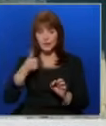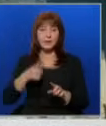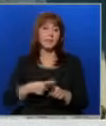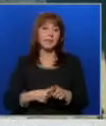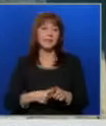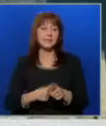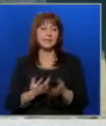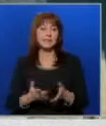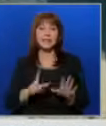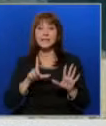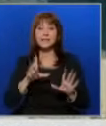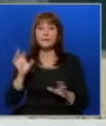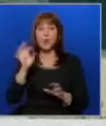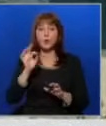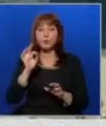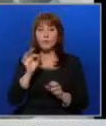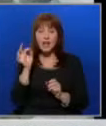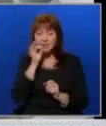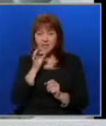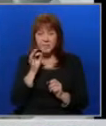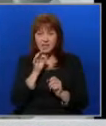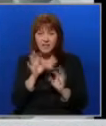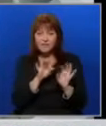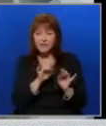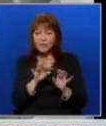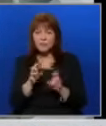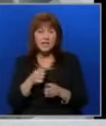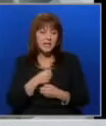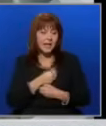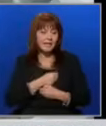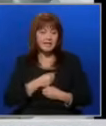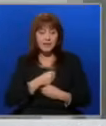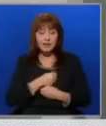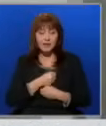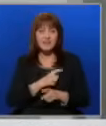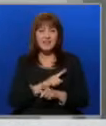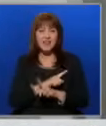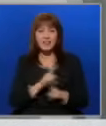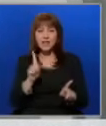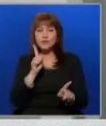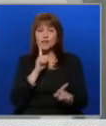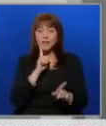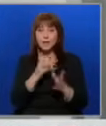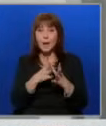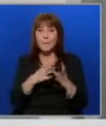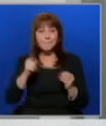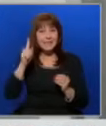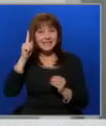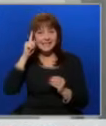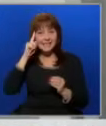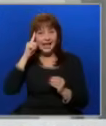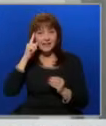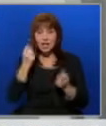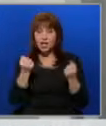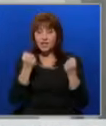Днеска е точно един месец. 7 октомври нямат никаква вест, да. Трагедията е нечовешка. Без да знаят живи ли са децата